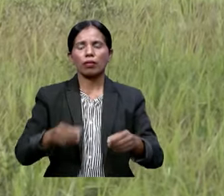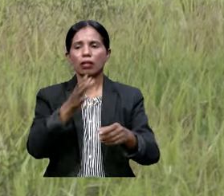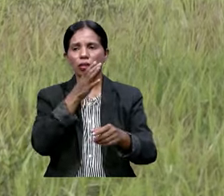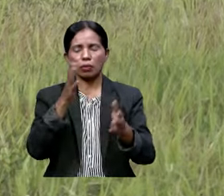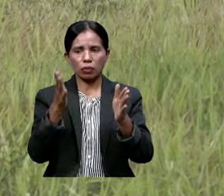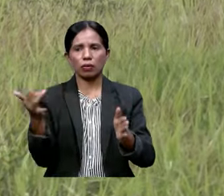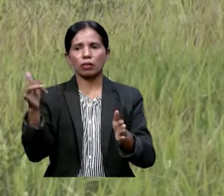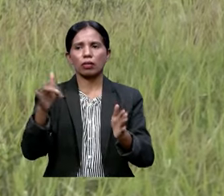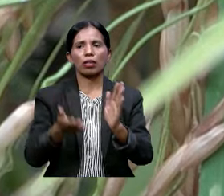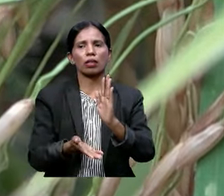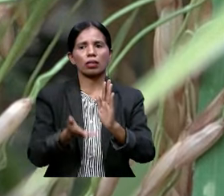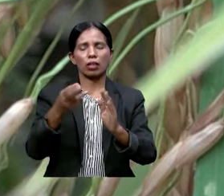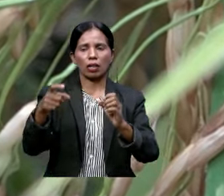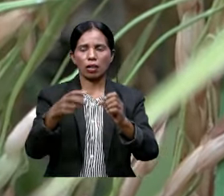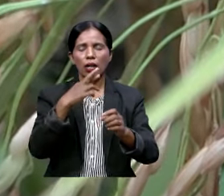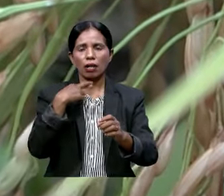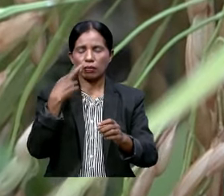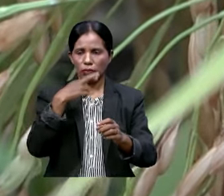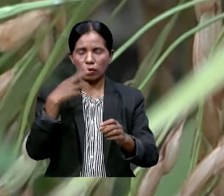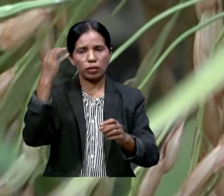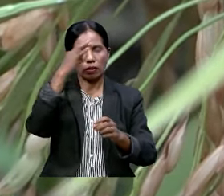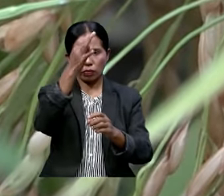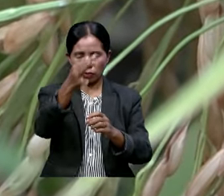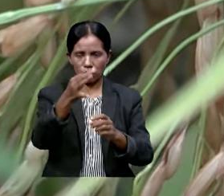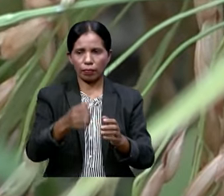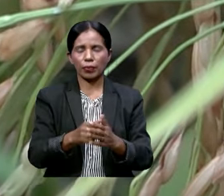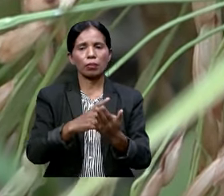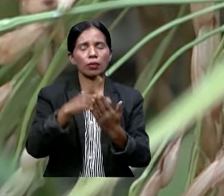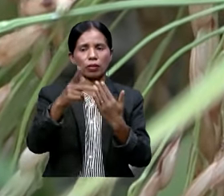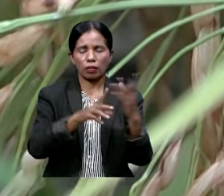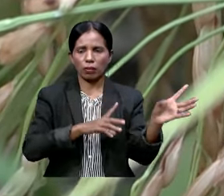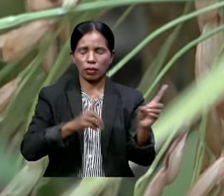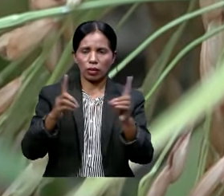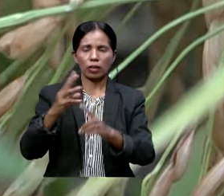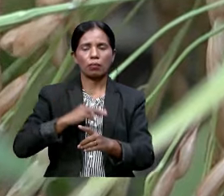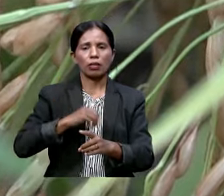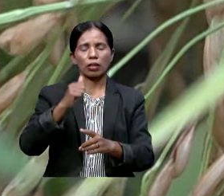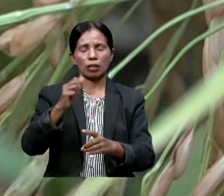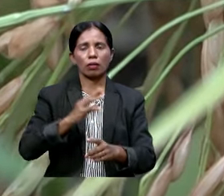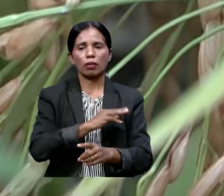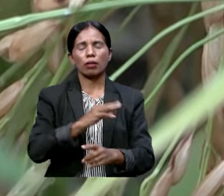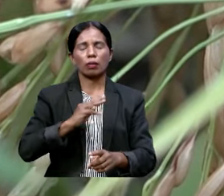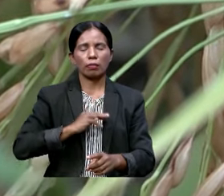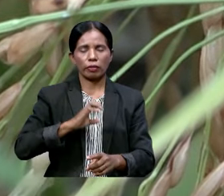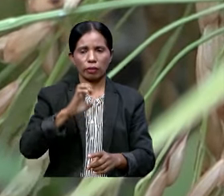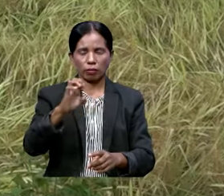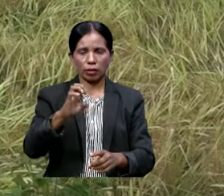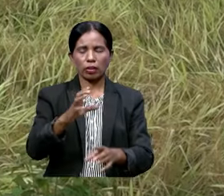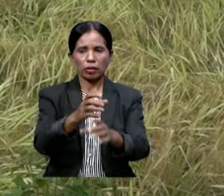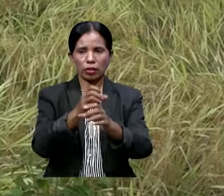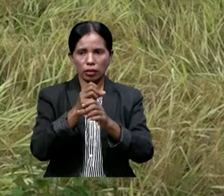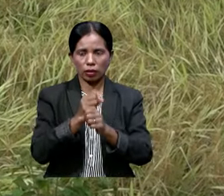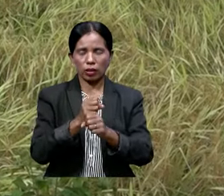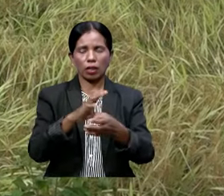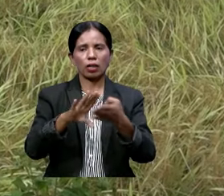sira ho dia sai produsang hare iha futuro. Programa demoplot ne implementado ona iha maliana nove masi CCI Telimos simona